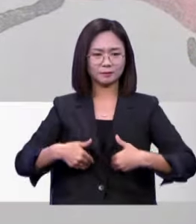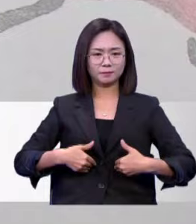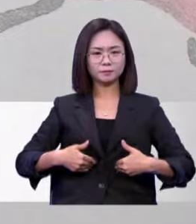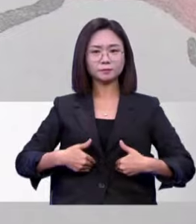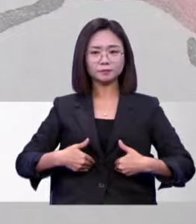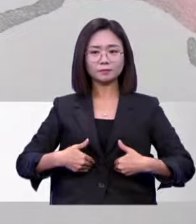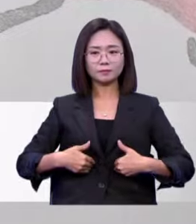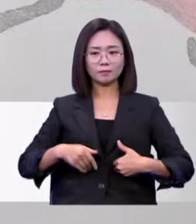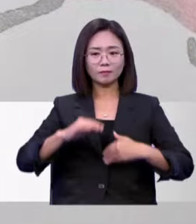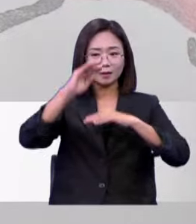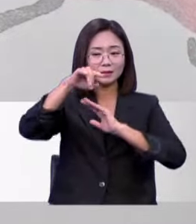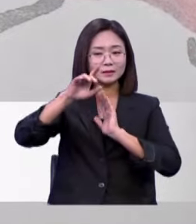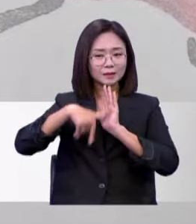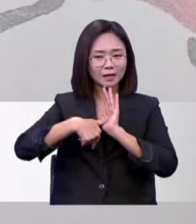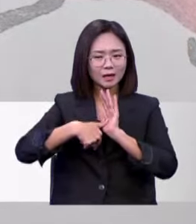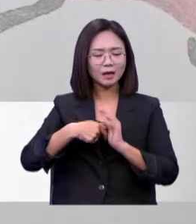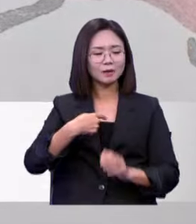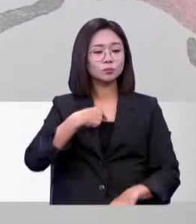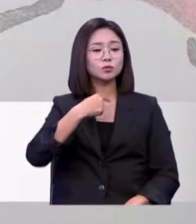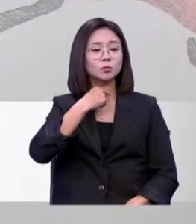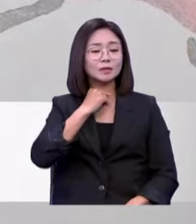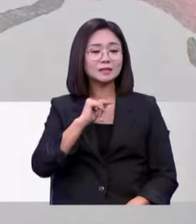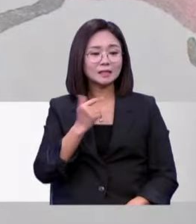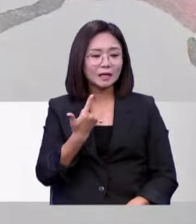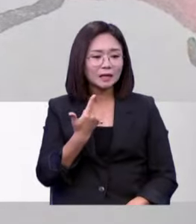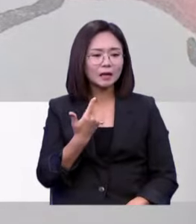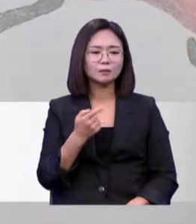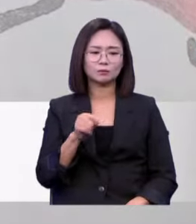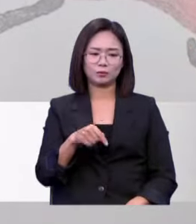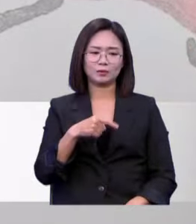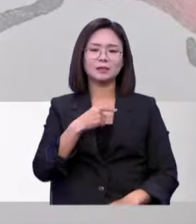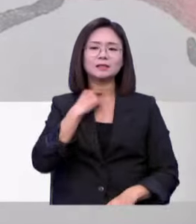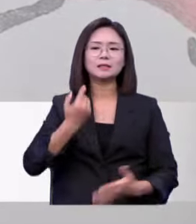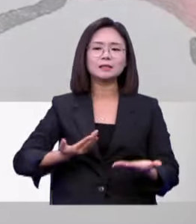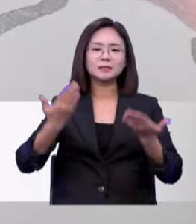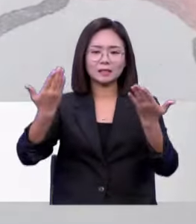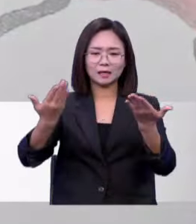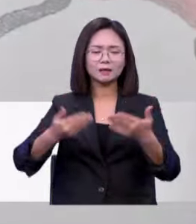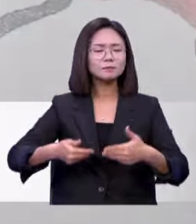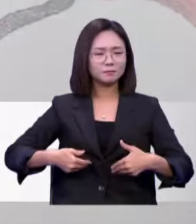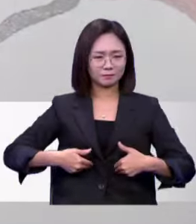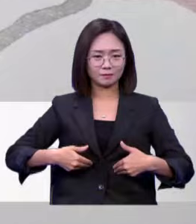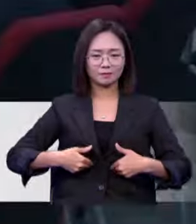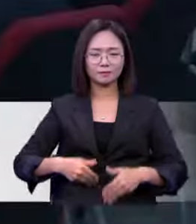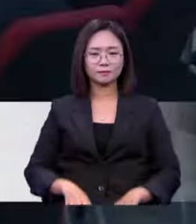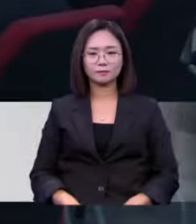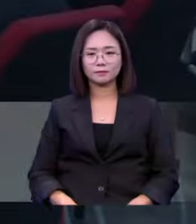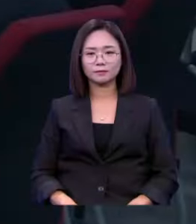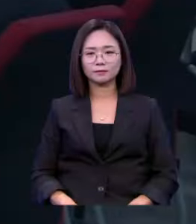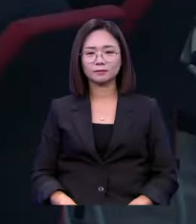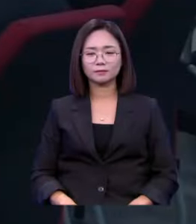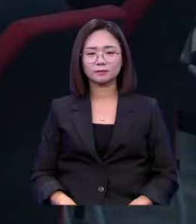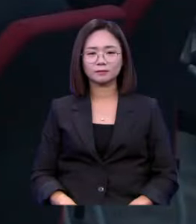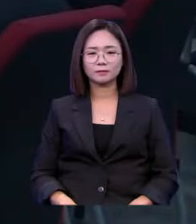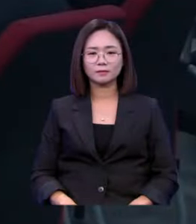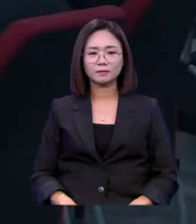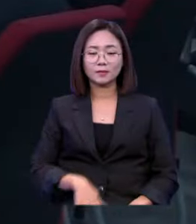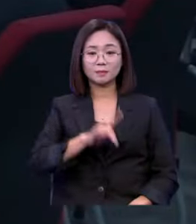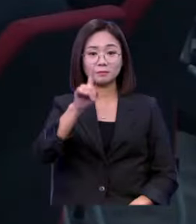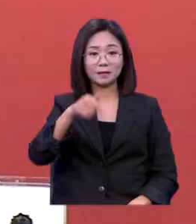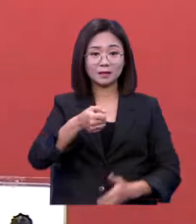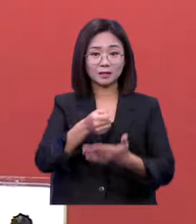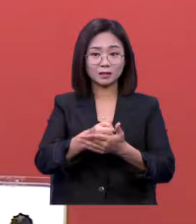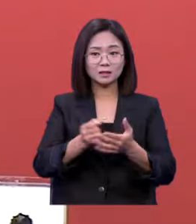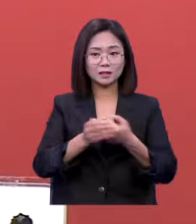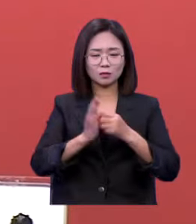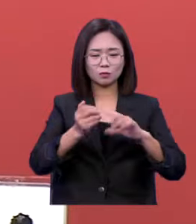것이고 물론 그 과정에서 본인의 희망이 잘 반영되지 않고 본인의 희생과 헌신이 전제되는 것이죠. 박 전 장관의